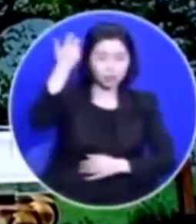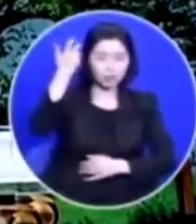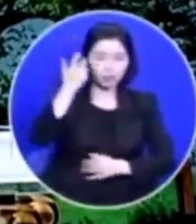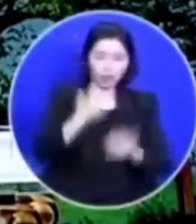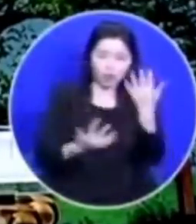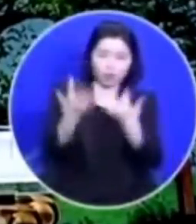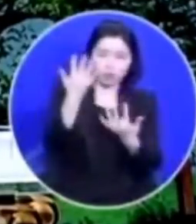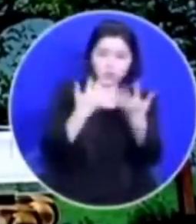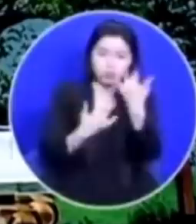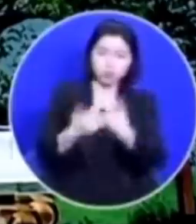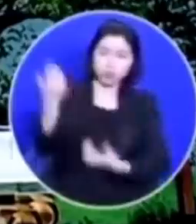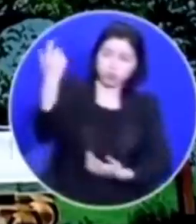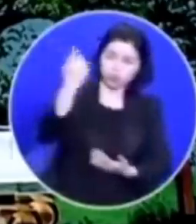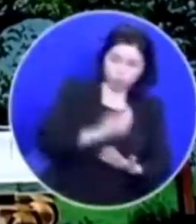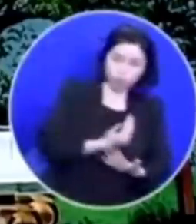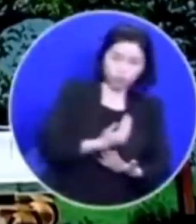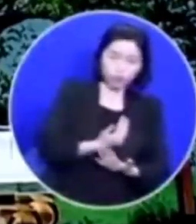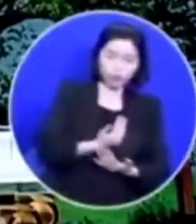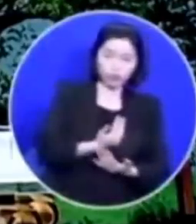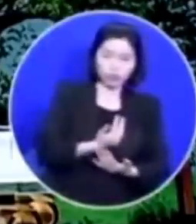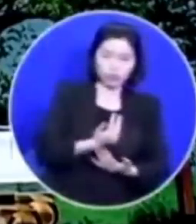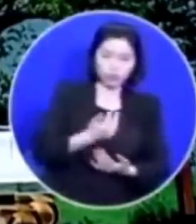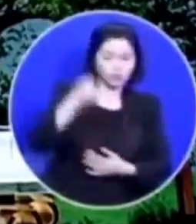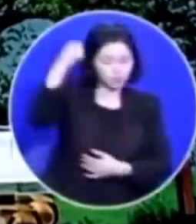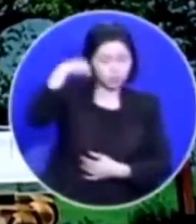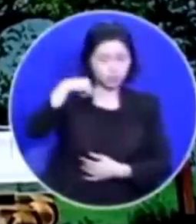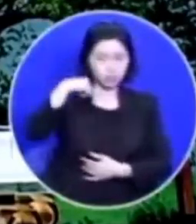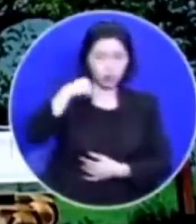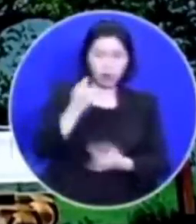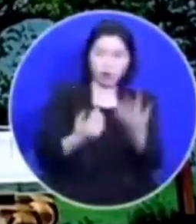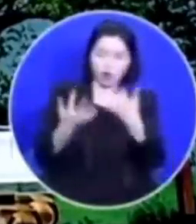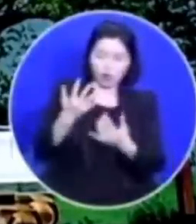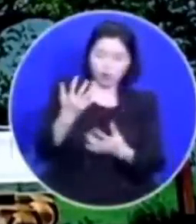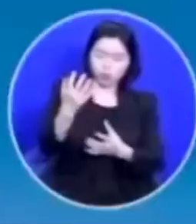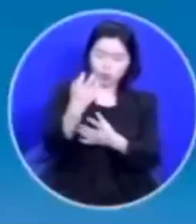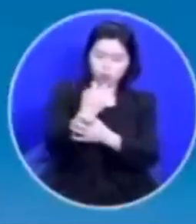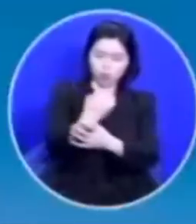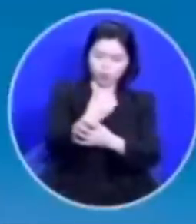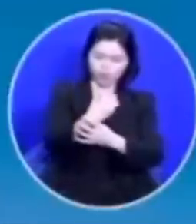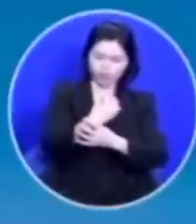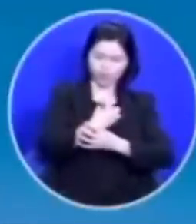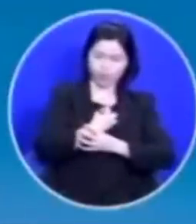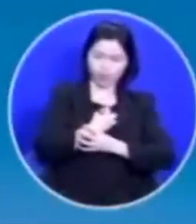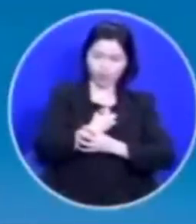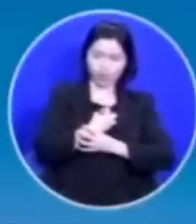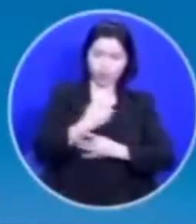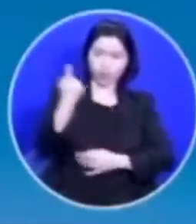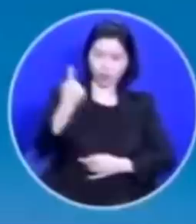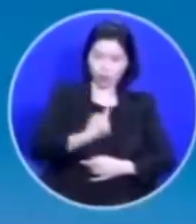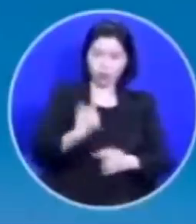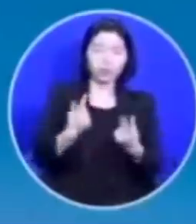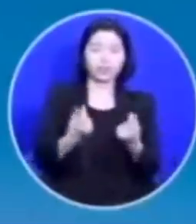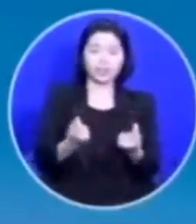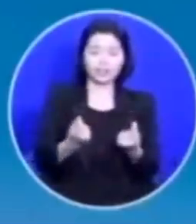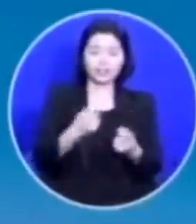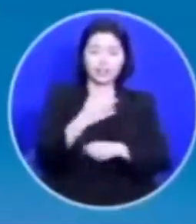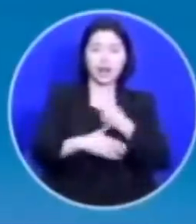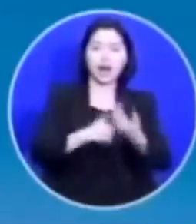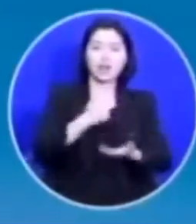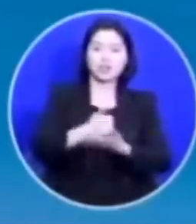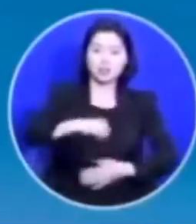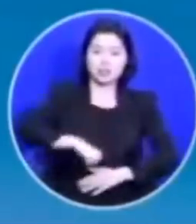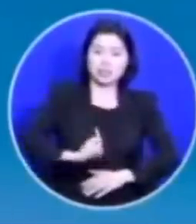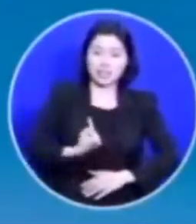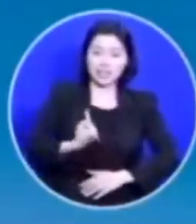됩니다 정말 불덩어리가 가슴에 밀려 들어오는 것 같은 하나님이 자기